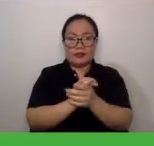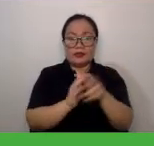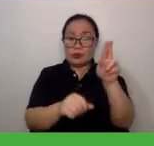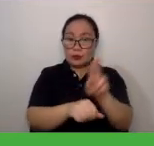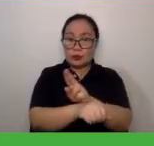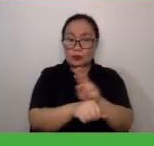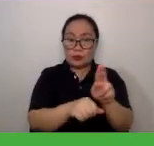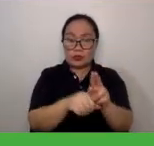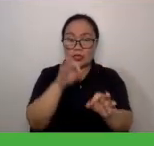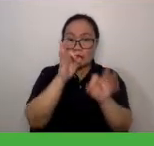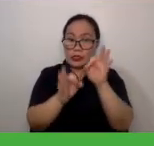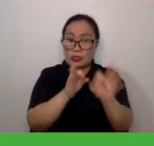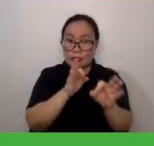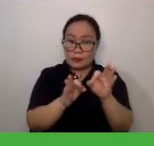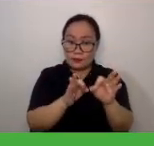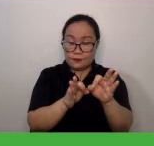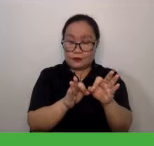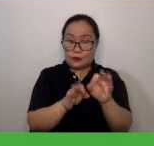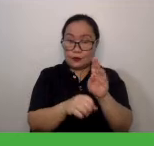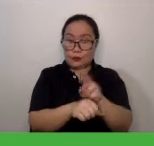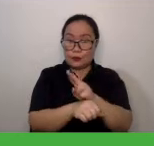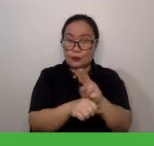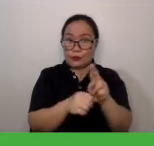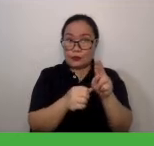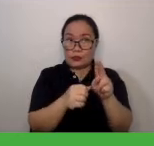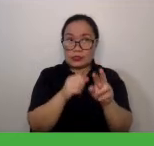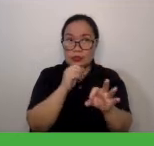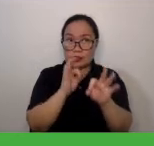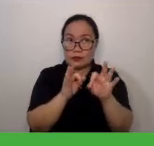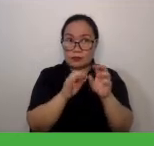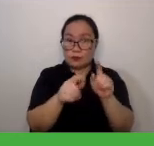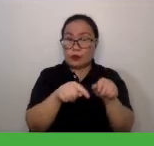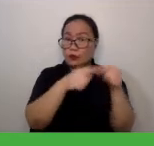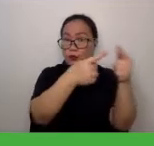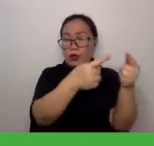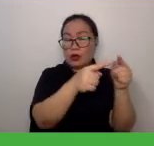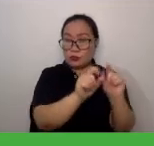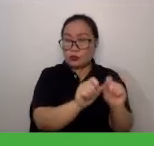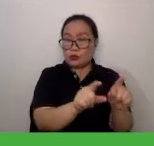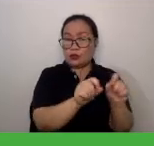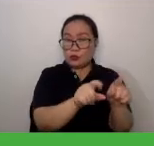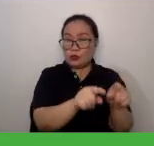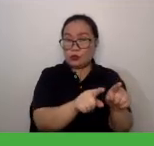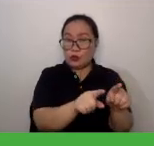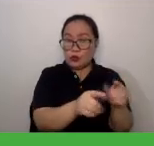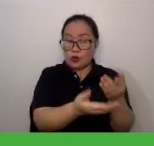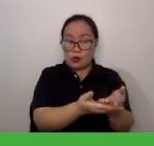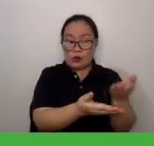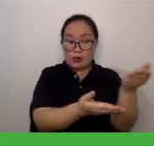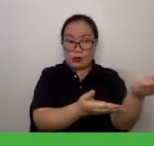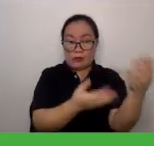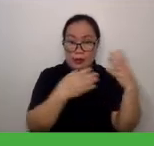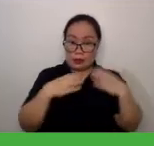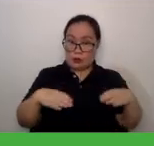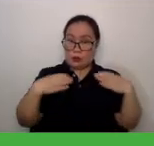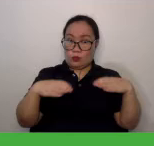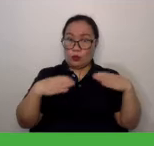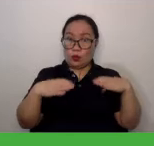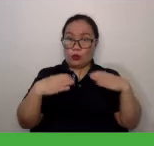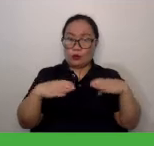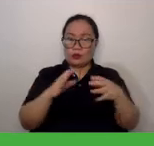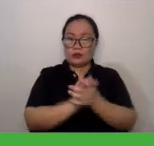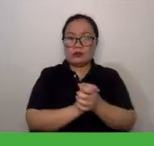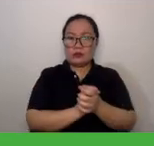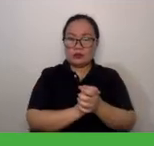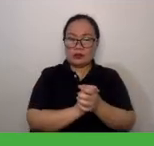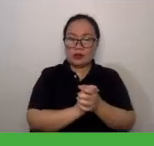kung mapapansin nyo, if you're going to let's say Divisoria or yung bilihan ng mga fabrics,